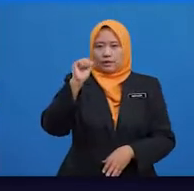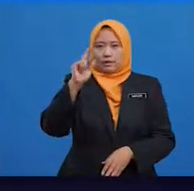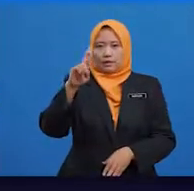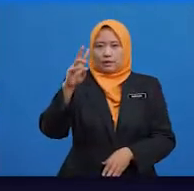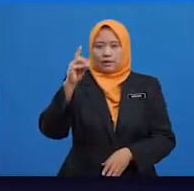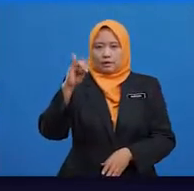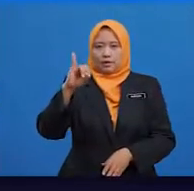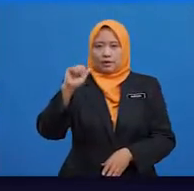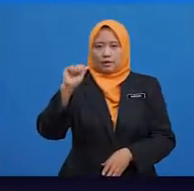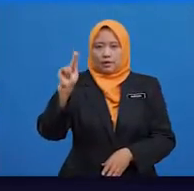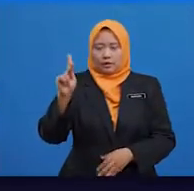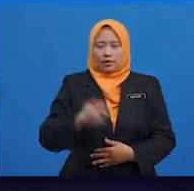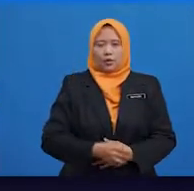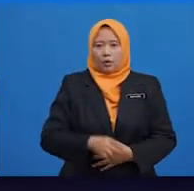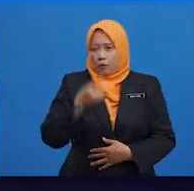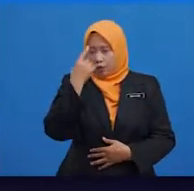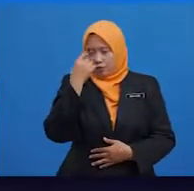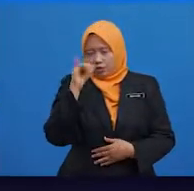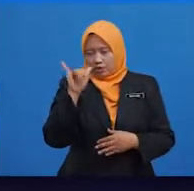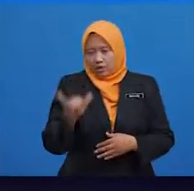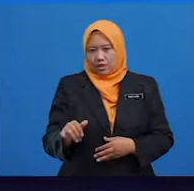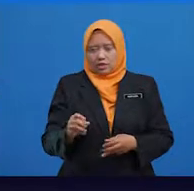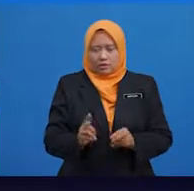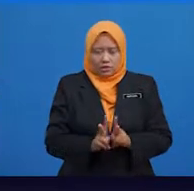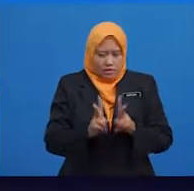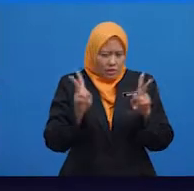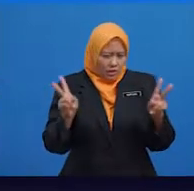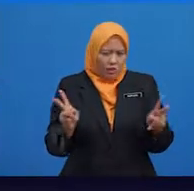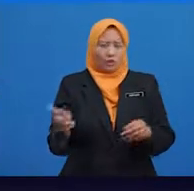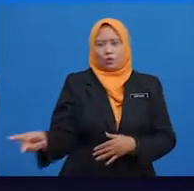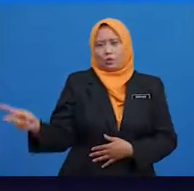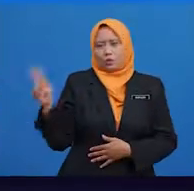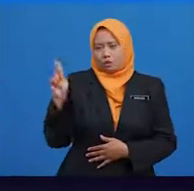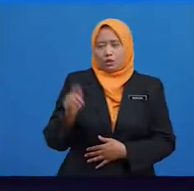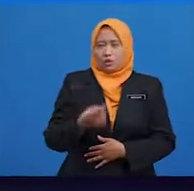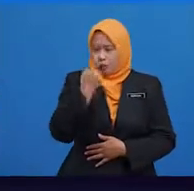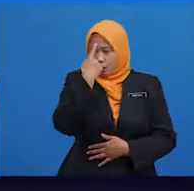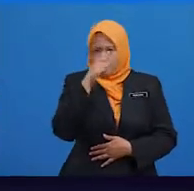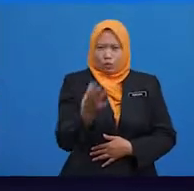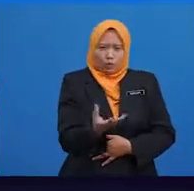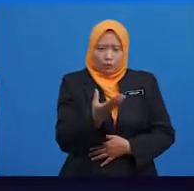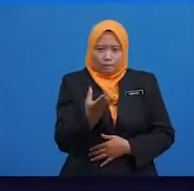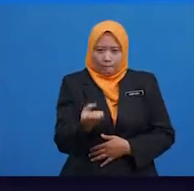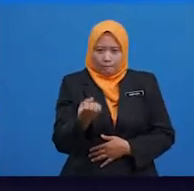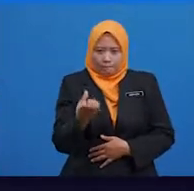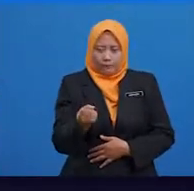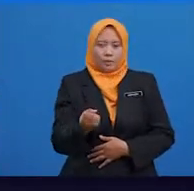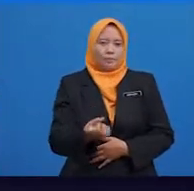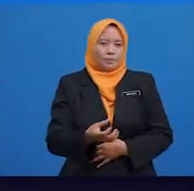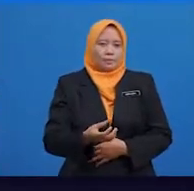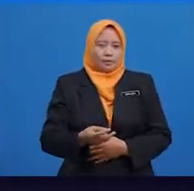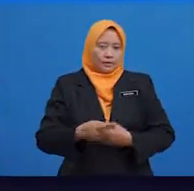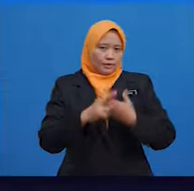berkontraksi untuk mengepam darah ke seluruh badan. Jika ada pertanyaan di mana letaknya